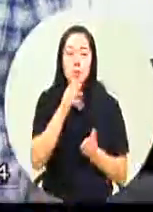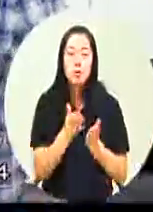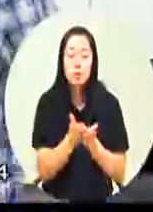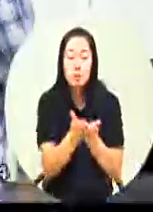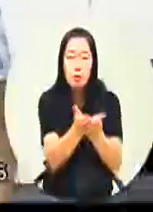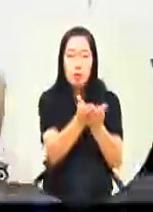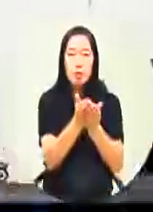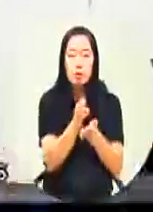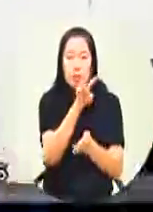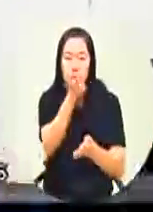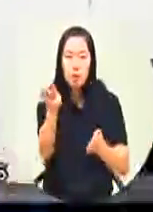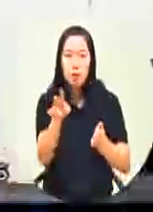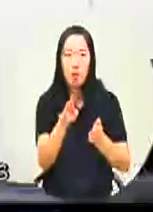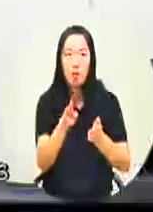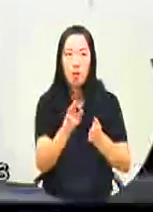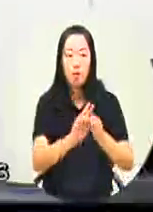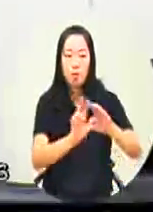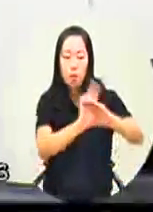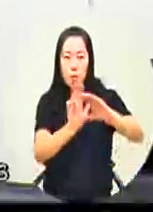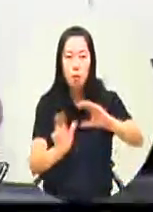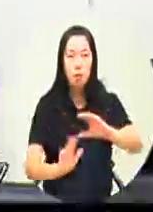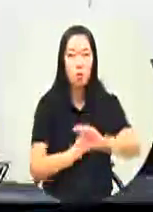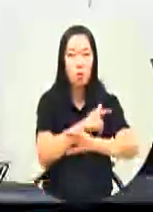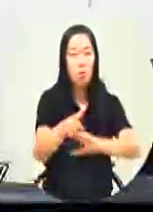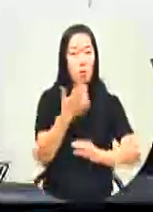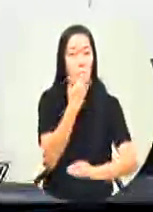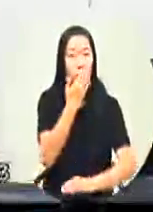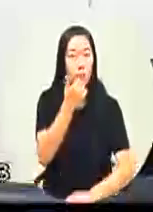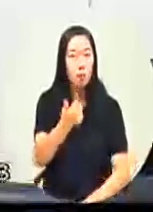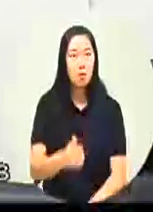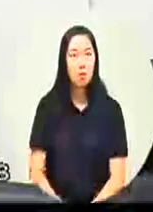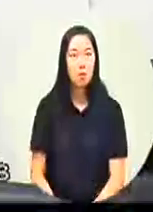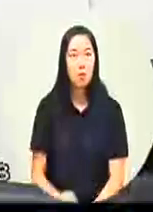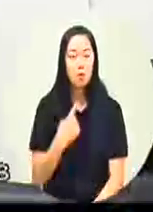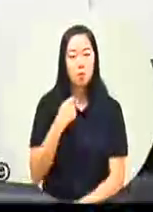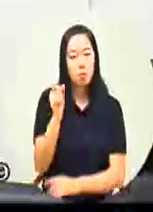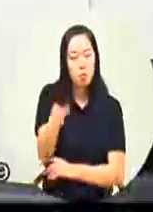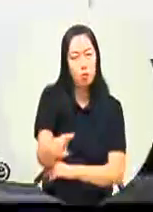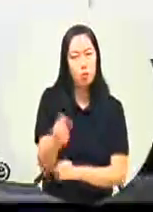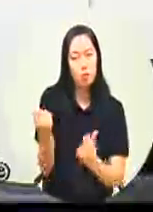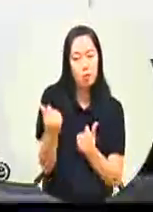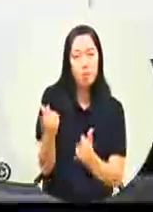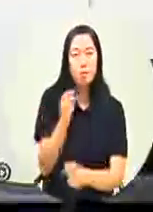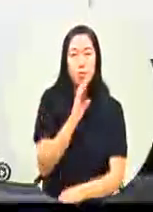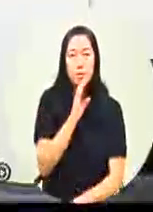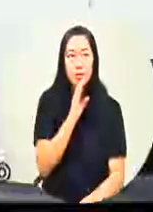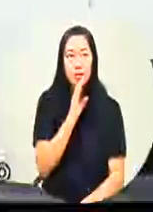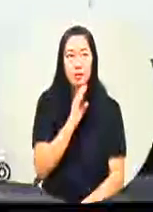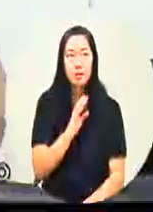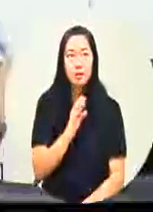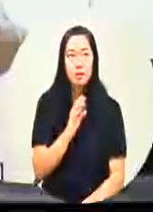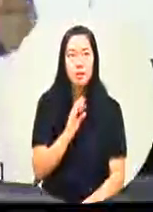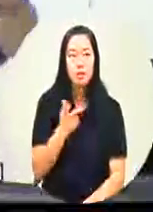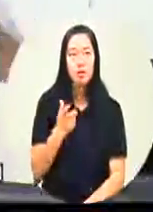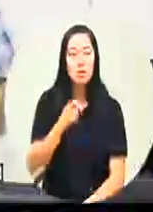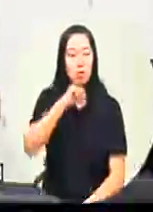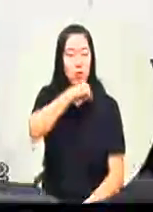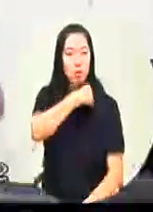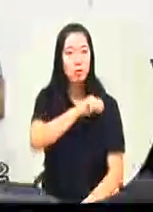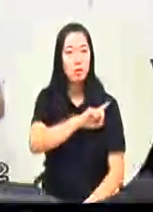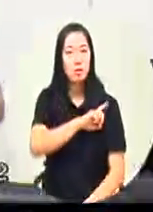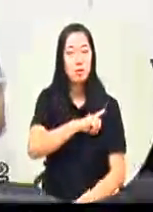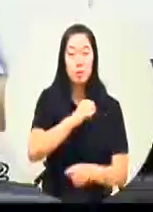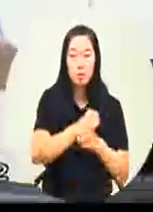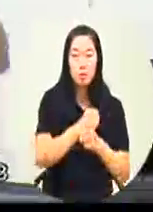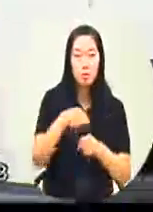线型，比我们这个好看多了，哦，安捷贝金那什么。我们好像是国产车，他们都是外国